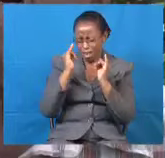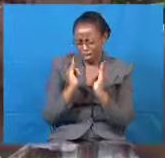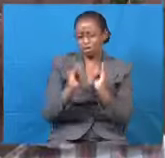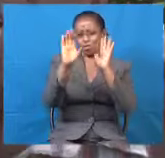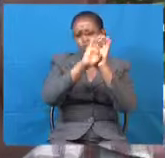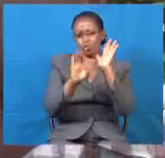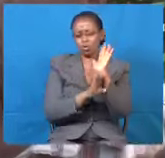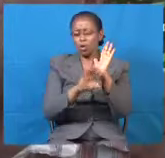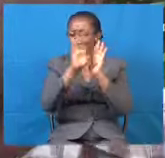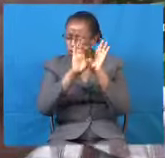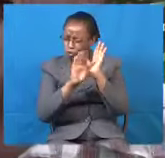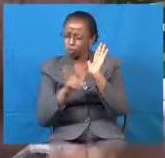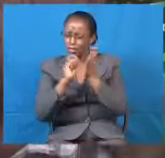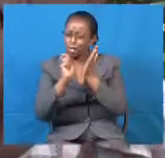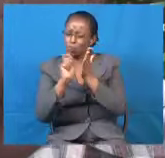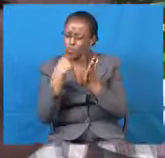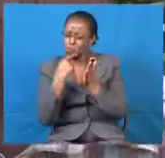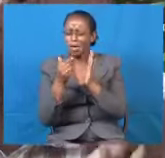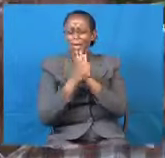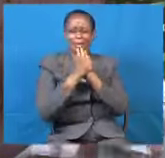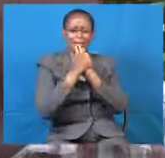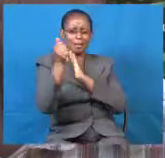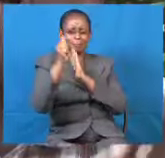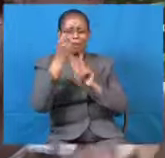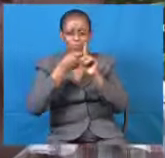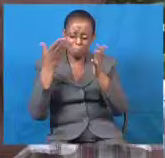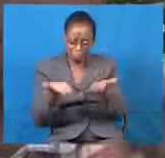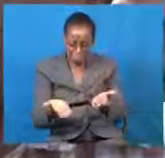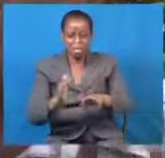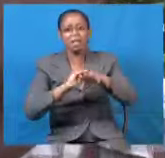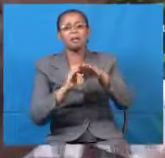katiba yetu mpya ambayo ina